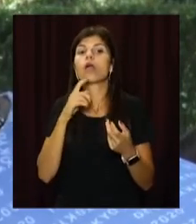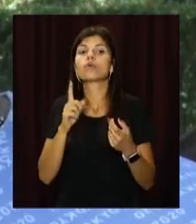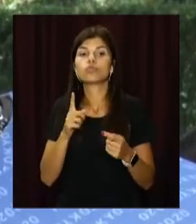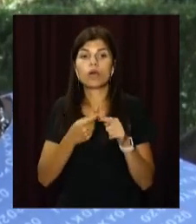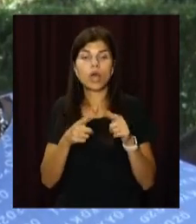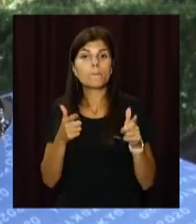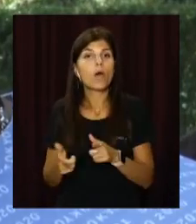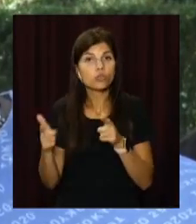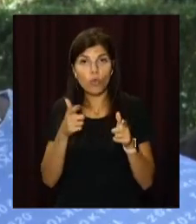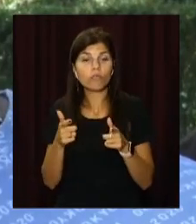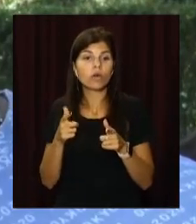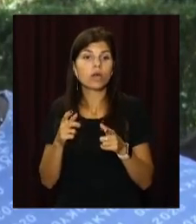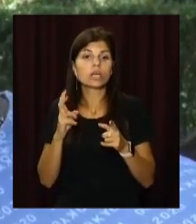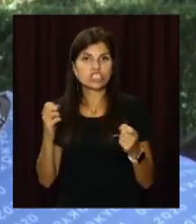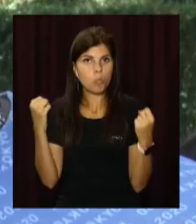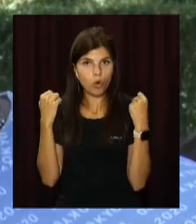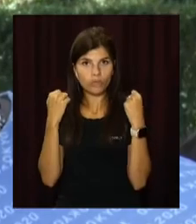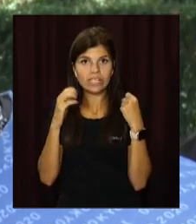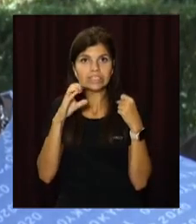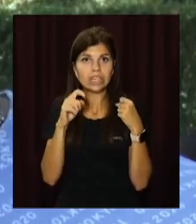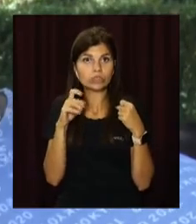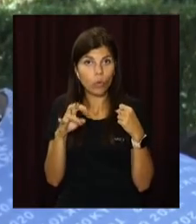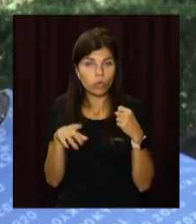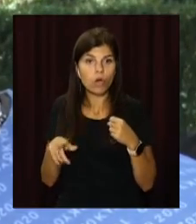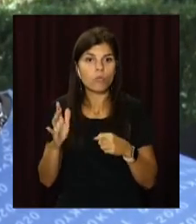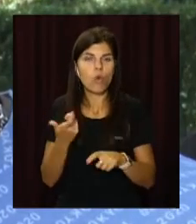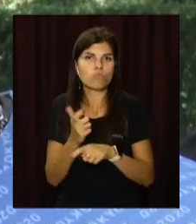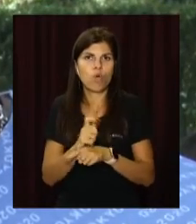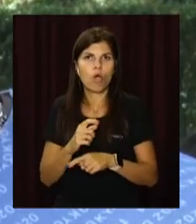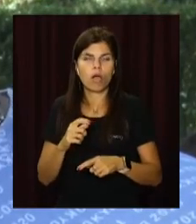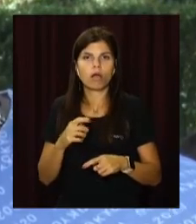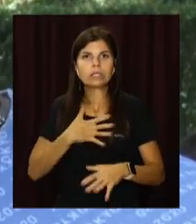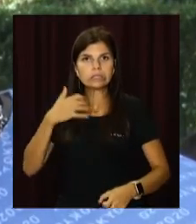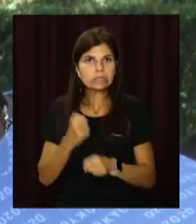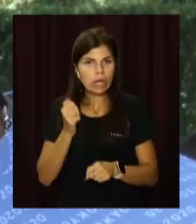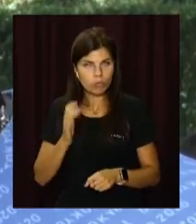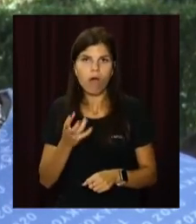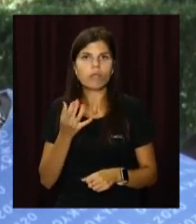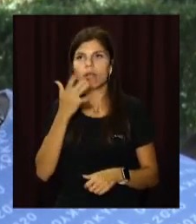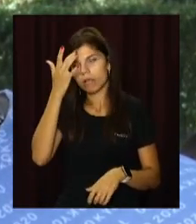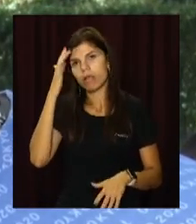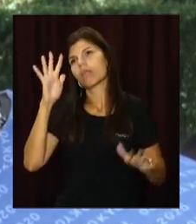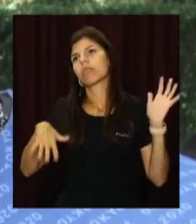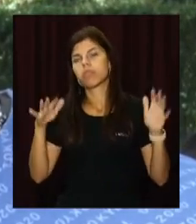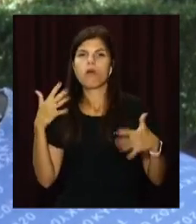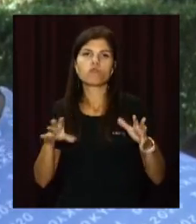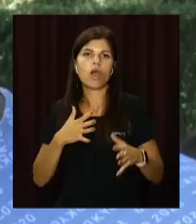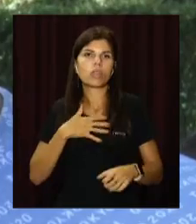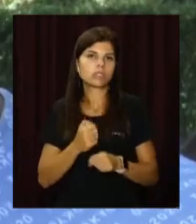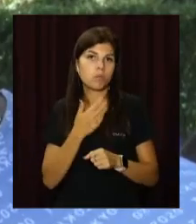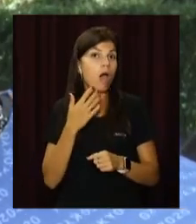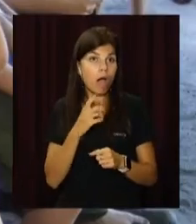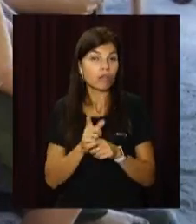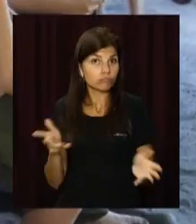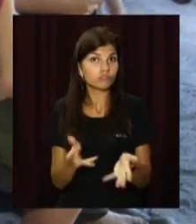будет подготовка к спортивному сезону, они как-то более организовываются, дисциплина у них после лета дисциплинируется